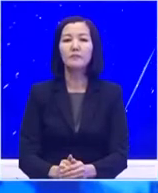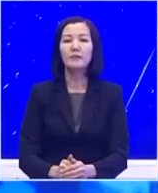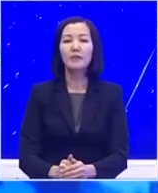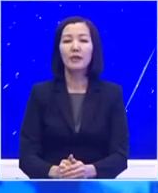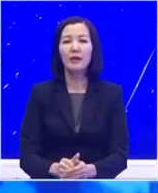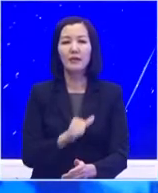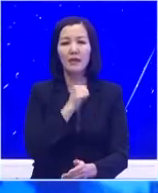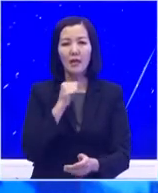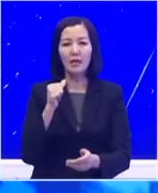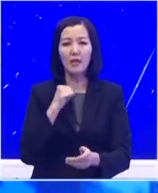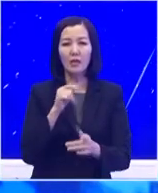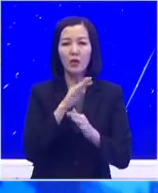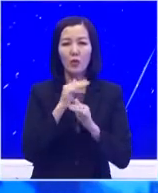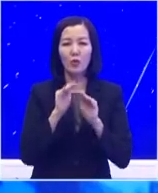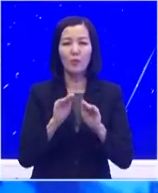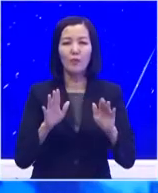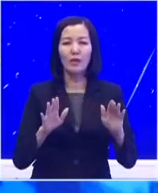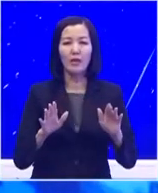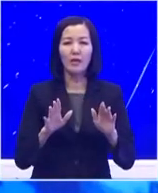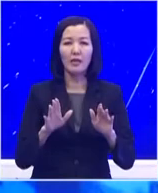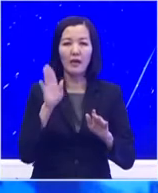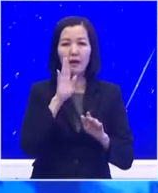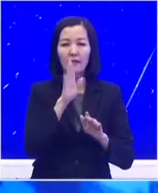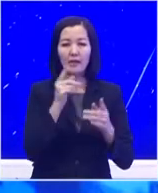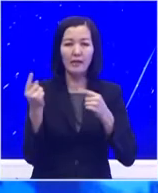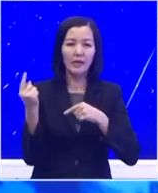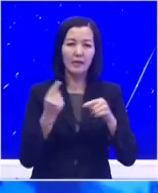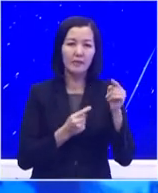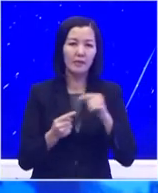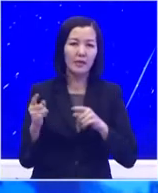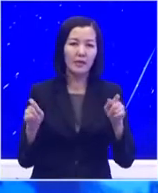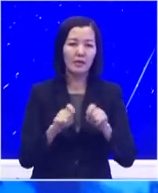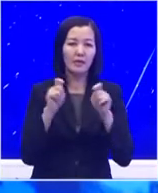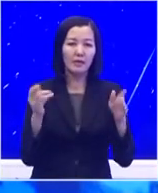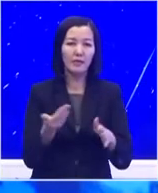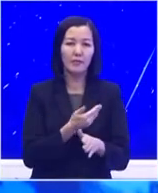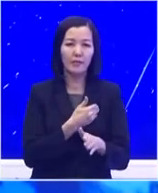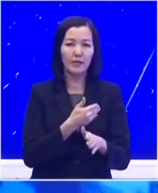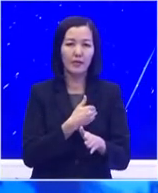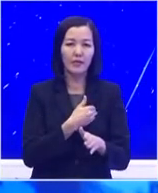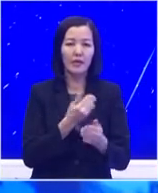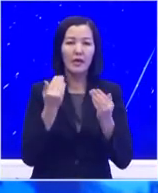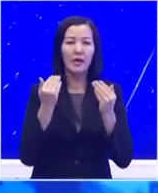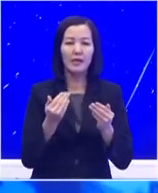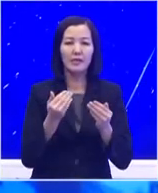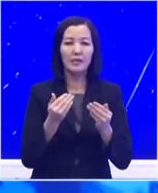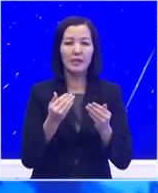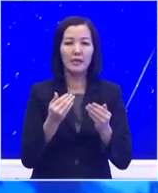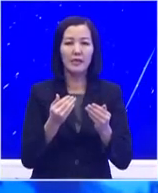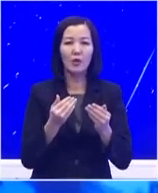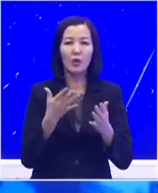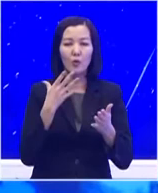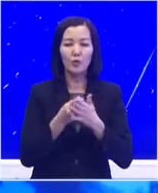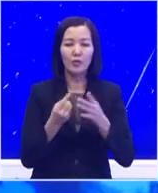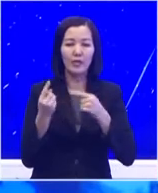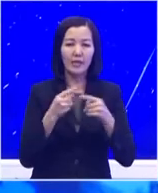Хабарын жалғастырамыз. Талғарлық көпбалалы аналар кәсіпкерлікке бет бұрды. Енді олары жүргік пұлмен жәрдемақыға қарап